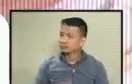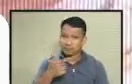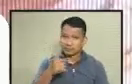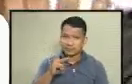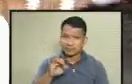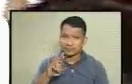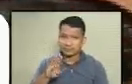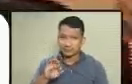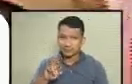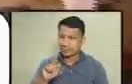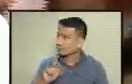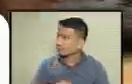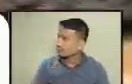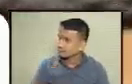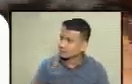Ginebra!